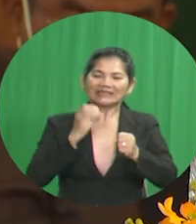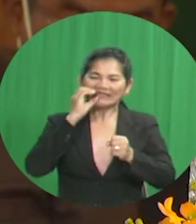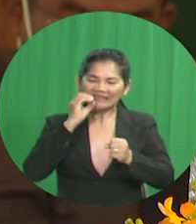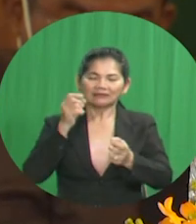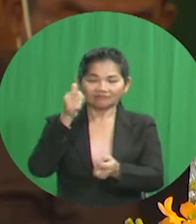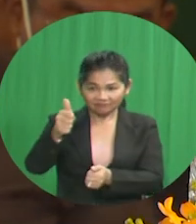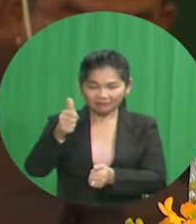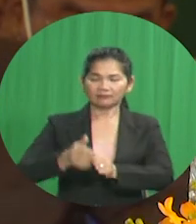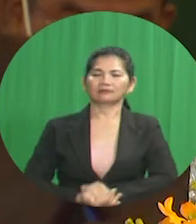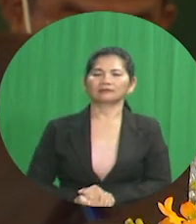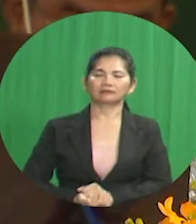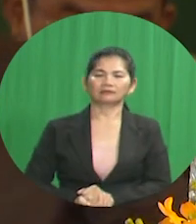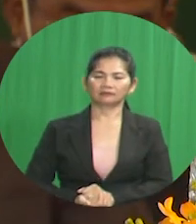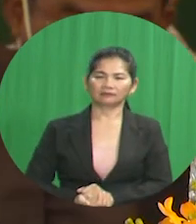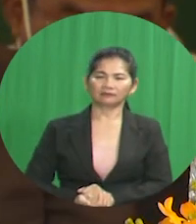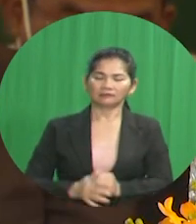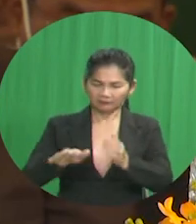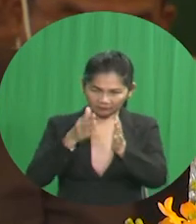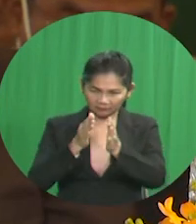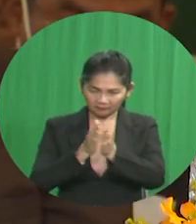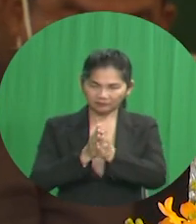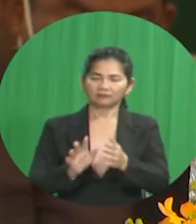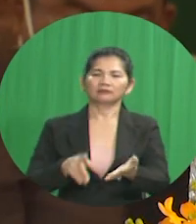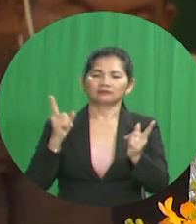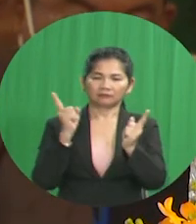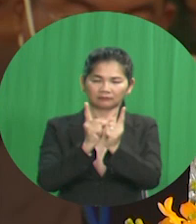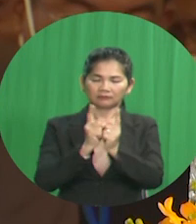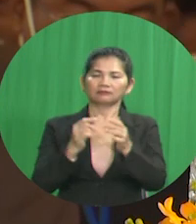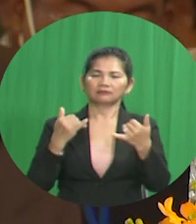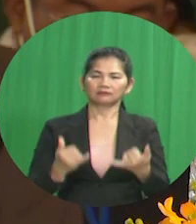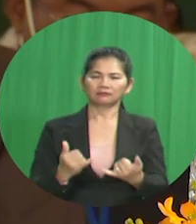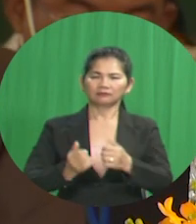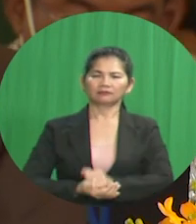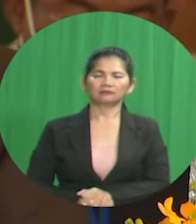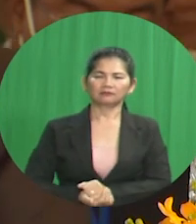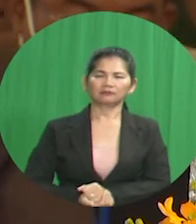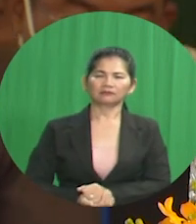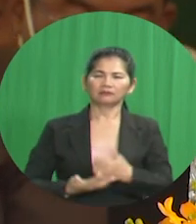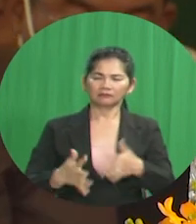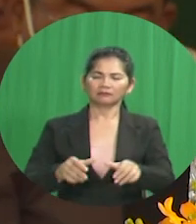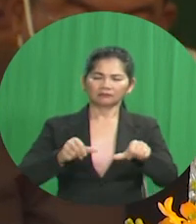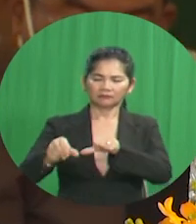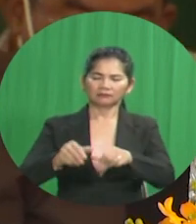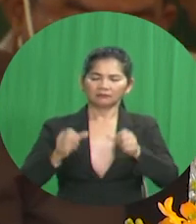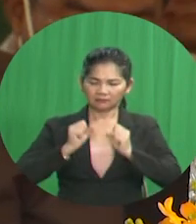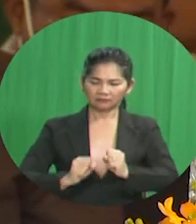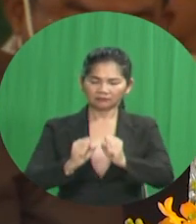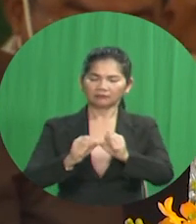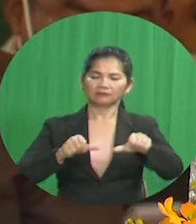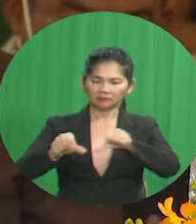នៅខាំអំពើបានអរគុណសម្រាប់ការជួបជុំនៅទីនេះហើយសូមបន្តការខិតខំត